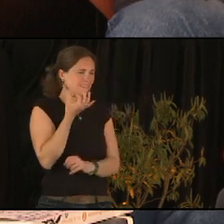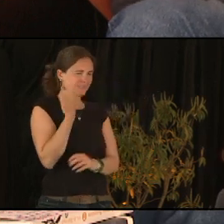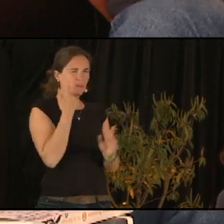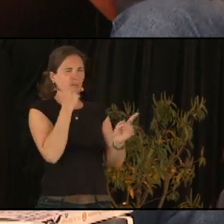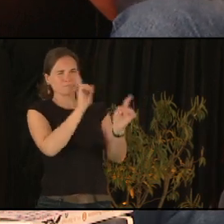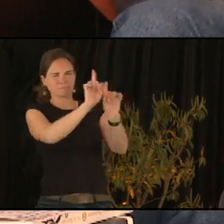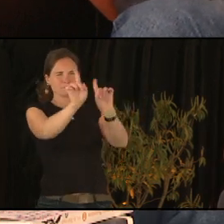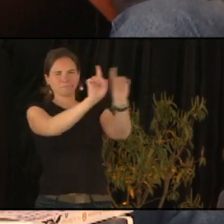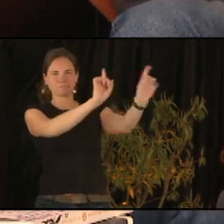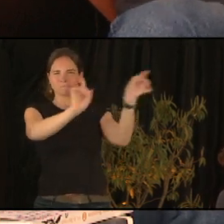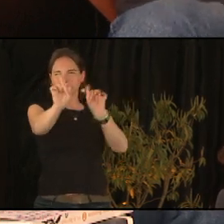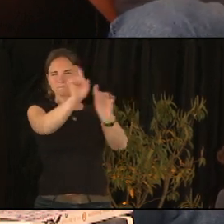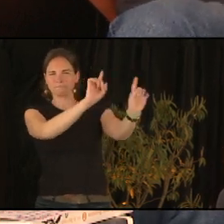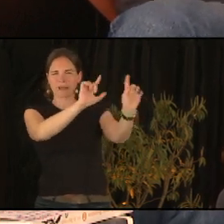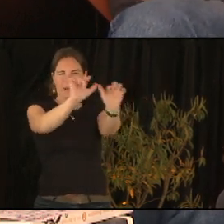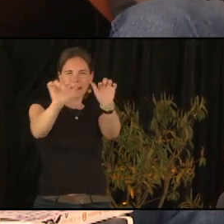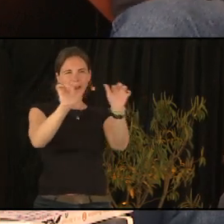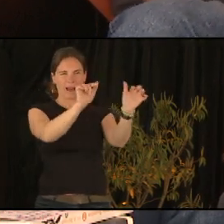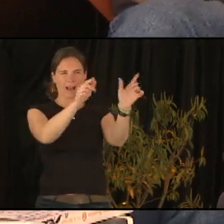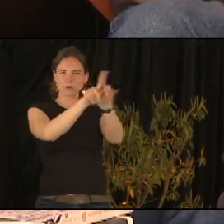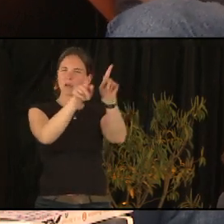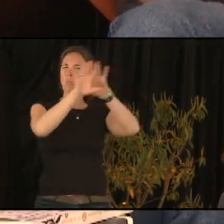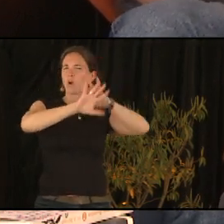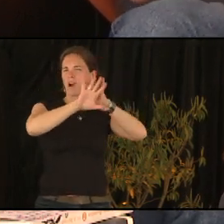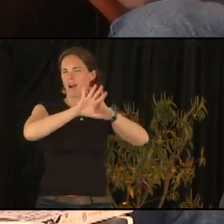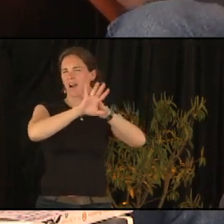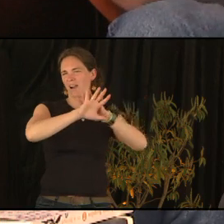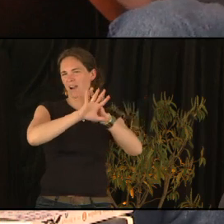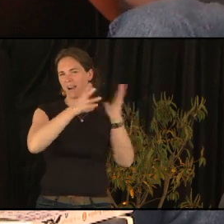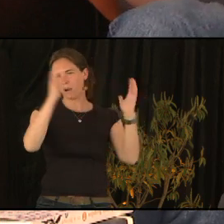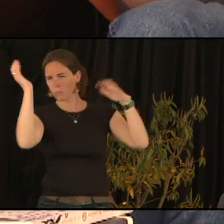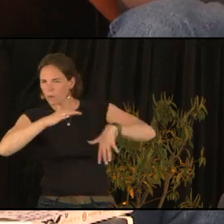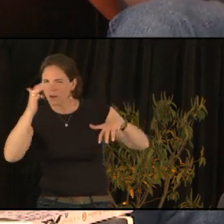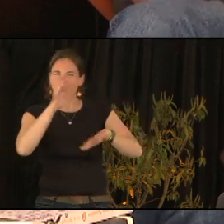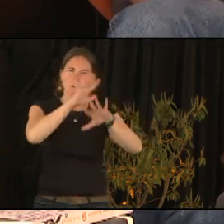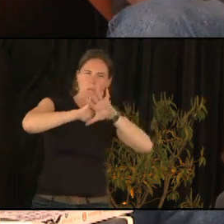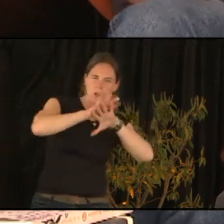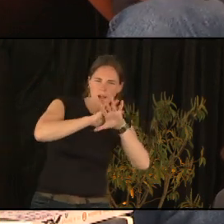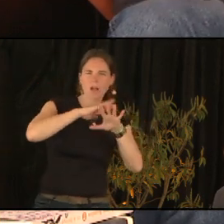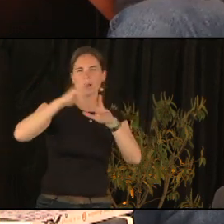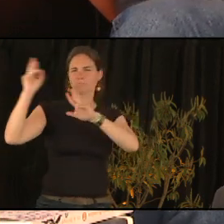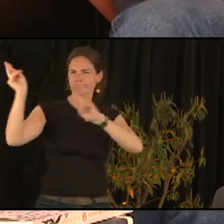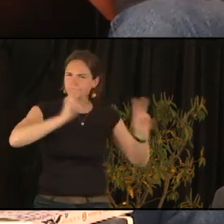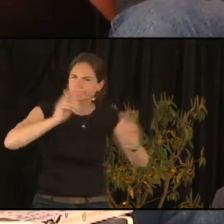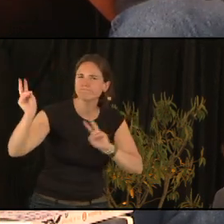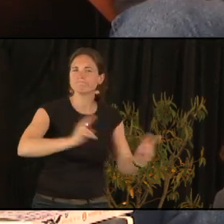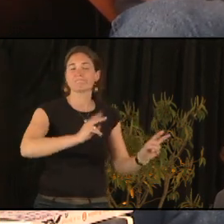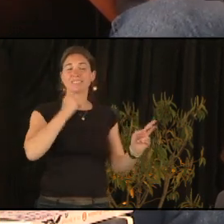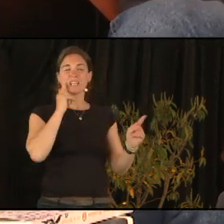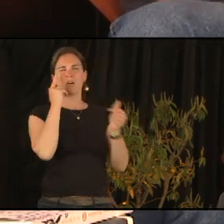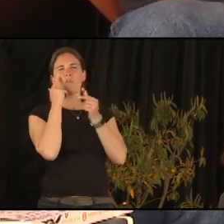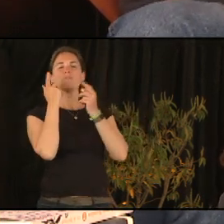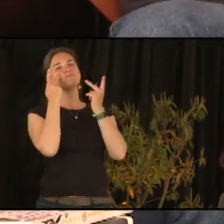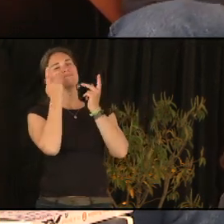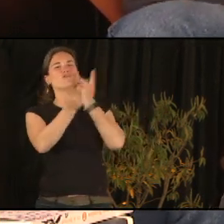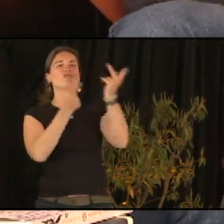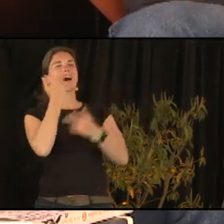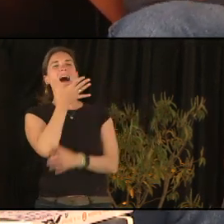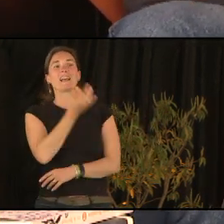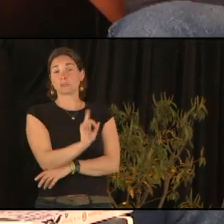silhouette, fantôme, ouais. Silhouette. Il y a beaucoup de brouillard aussi, beaucoup de pluie, beaucoup de brouillard, beaucoup de tempête qui fait qu'on ne voit pas bien les gens.